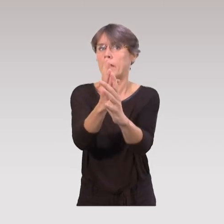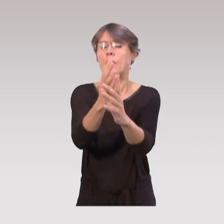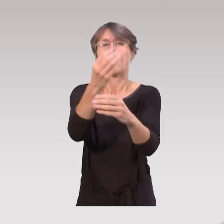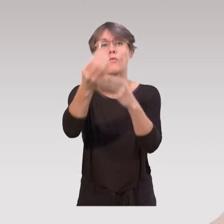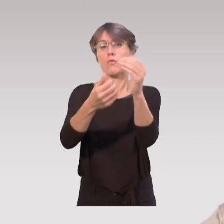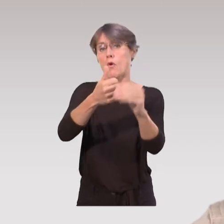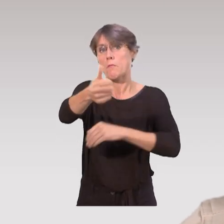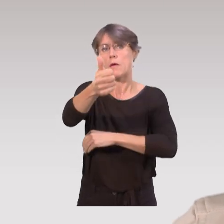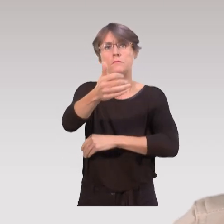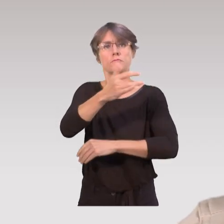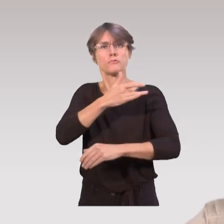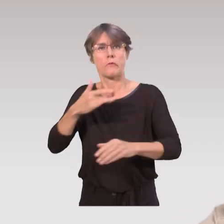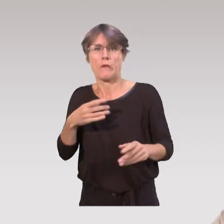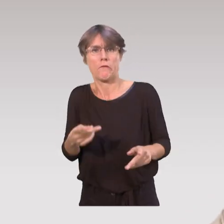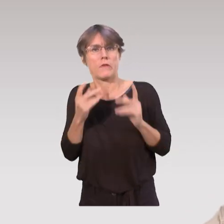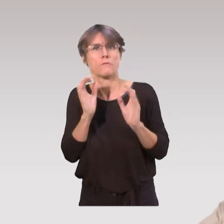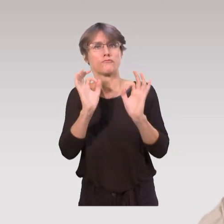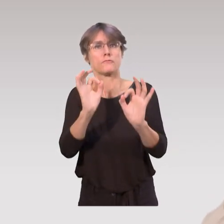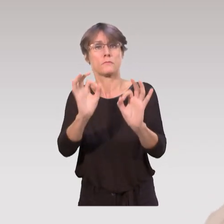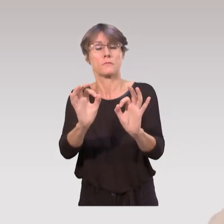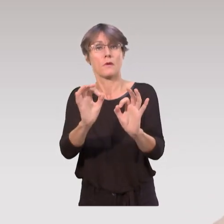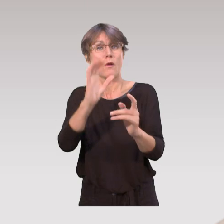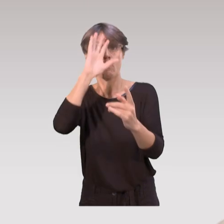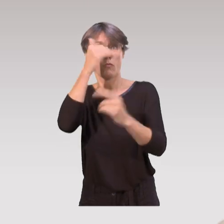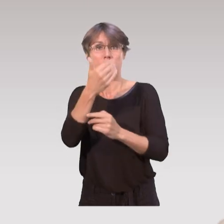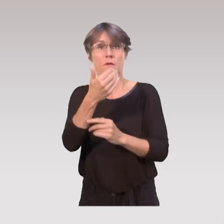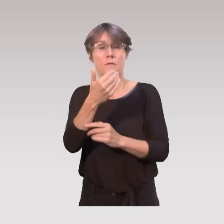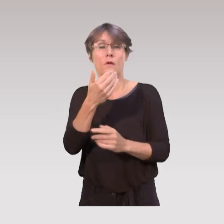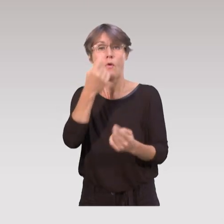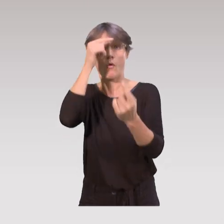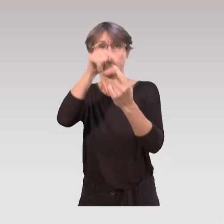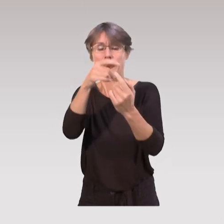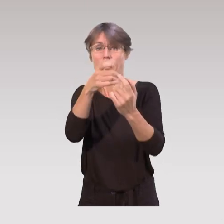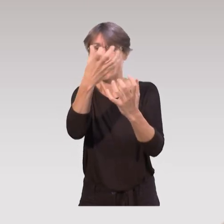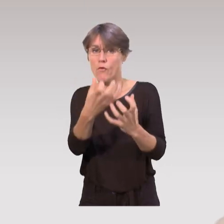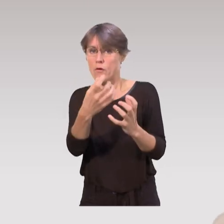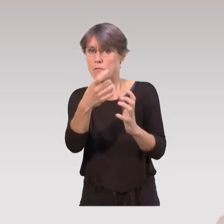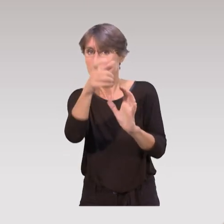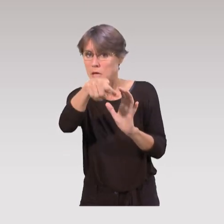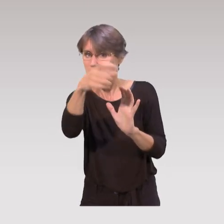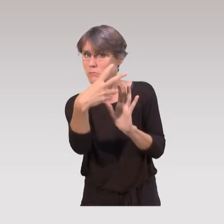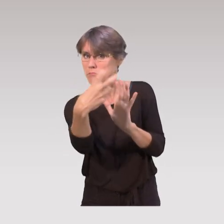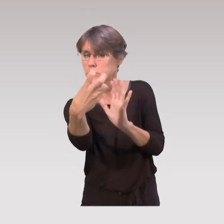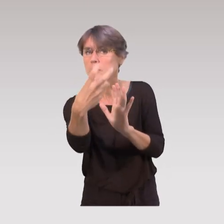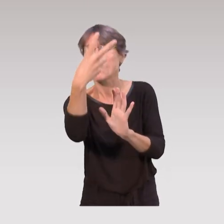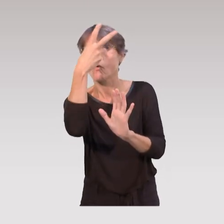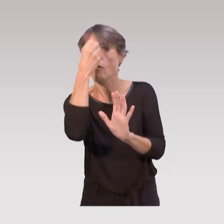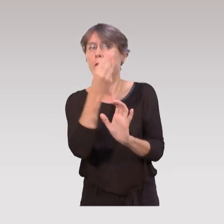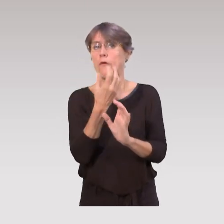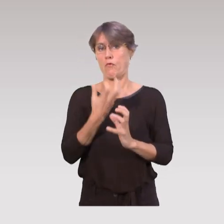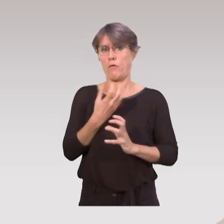qu'ils adoptent des saines habitudes de vie. Donc, en général, on voudrait être compris des gens et on veut être clair et utile.